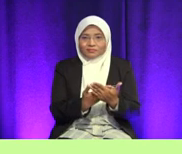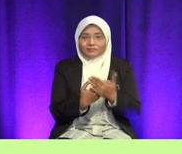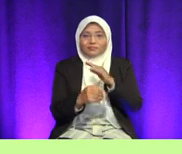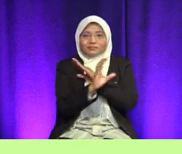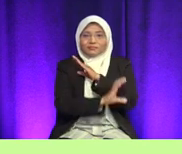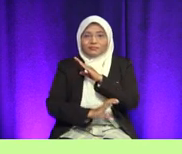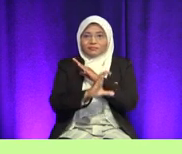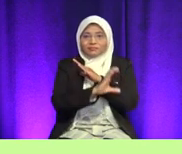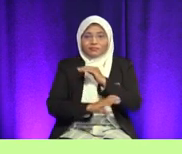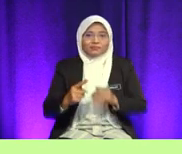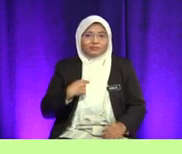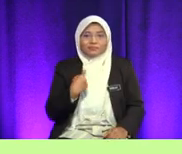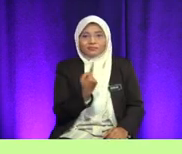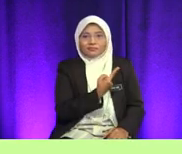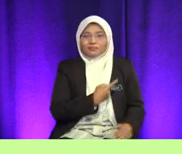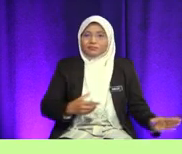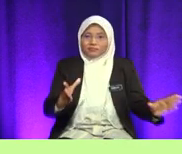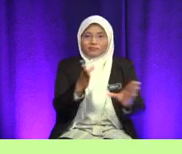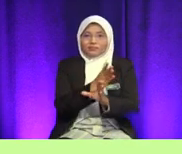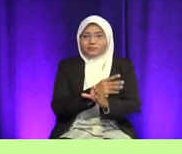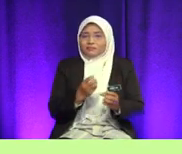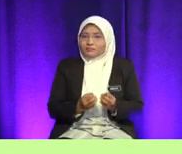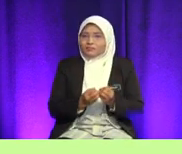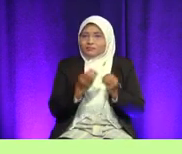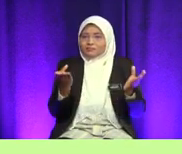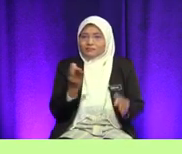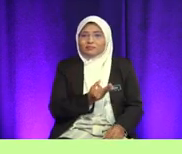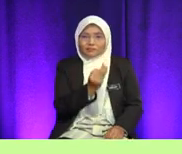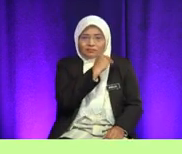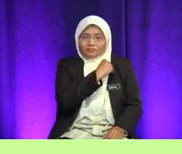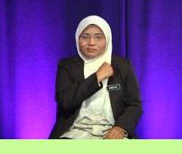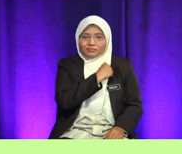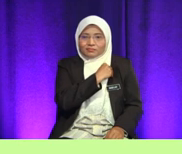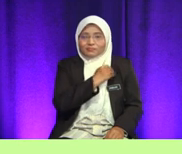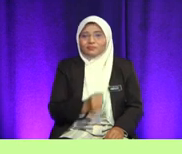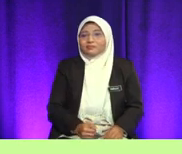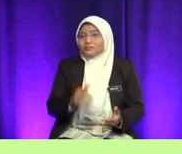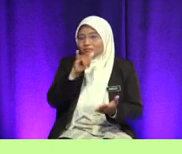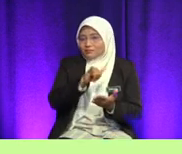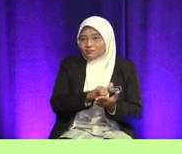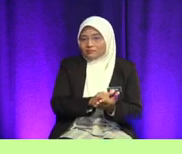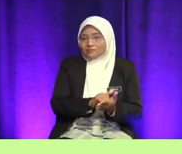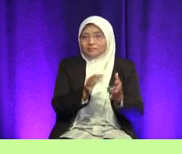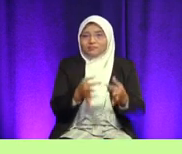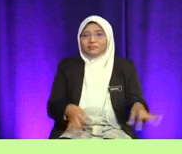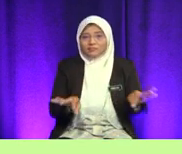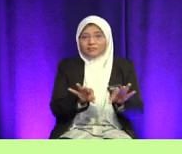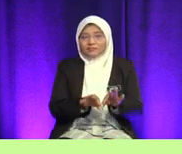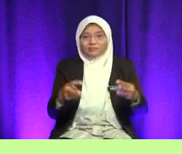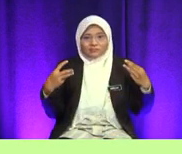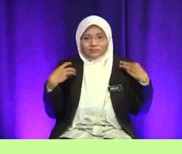mendapat berbagai faedah jadi itu ialah kepentingan mewujudkan negara